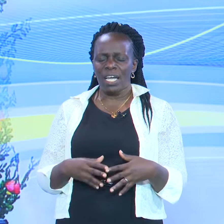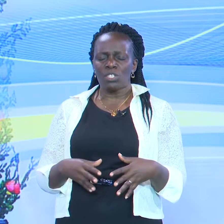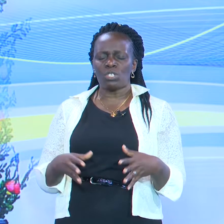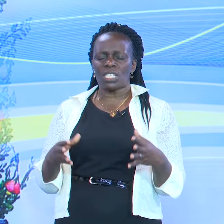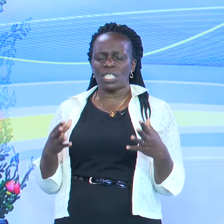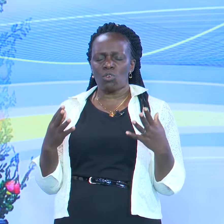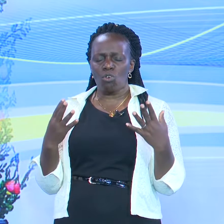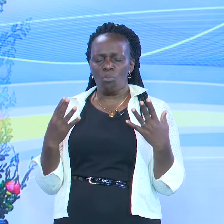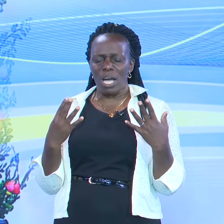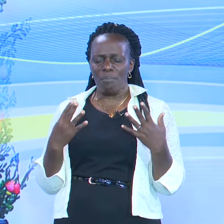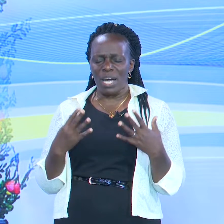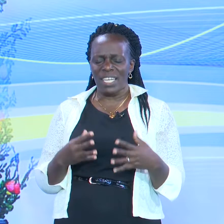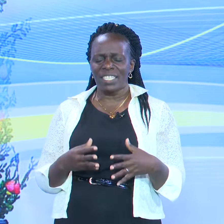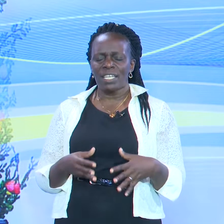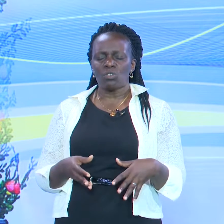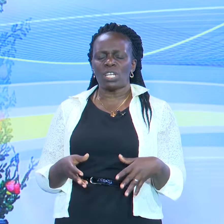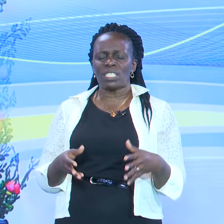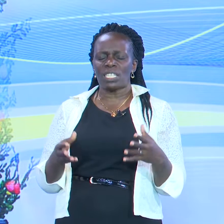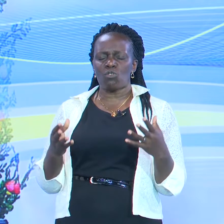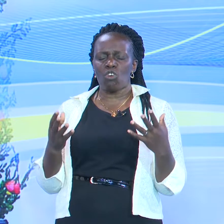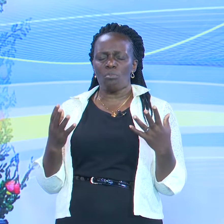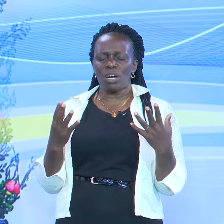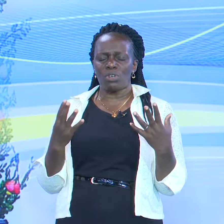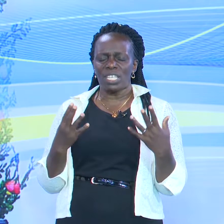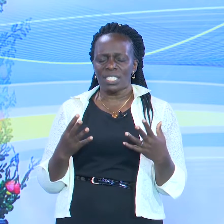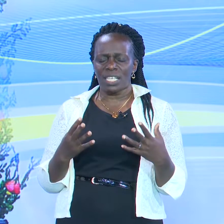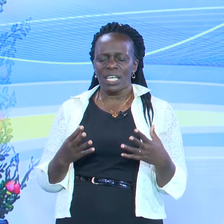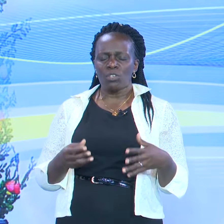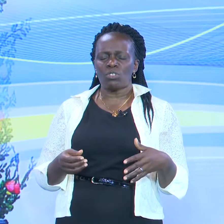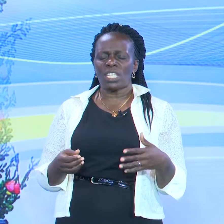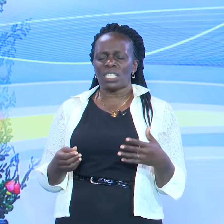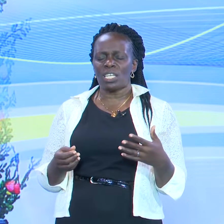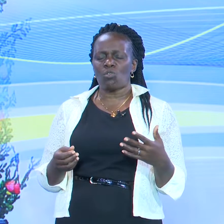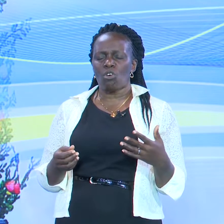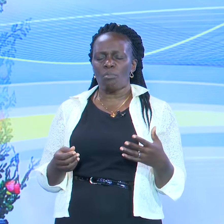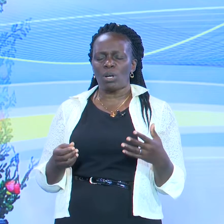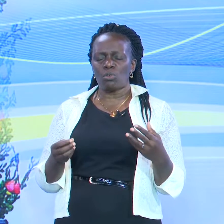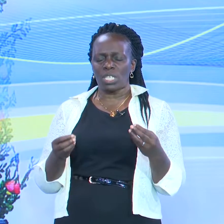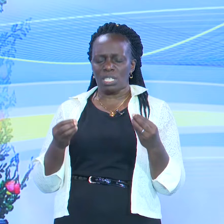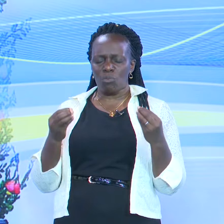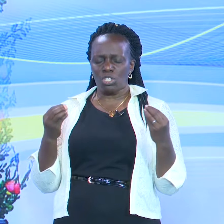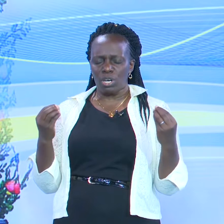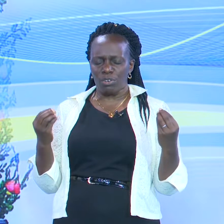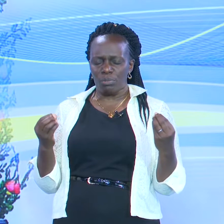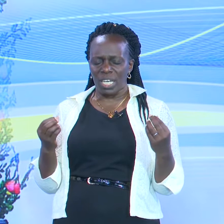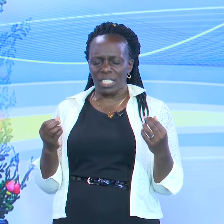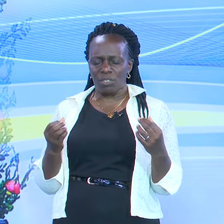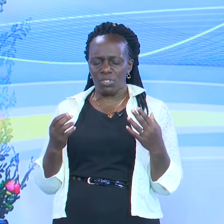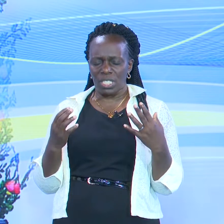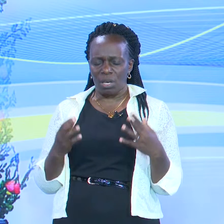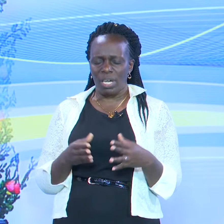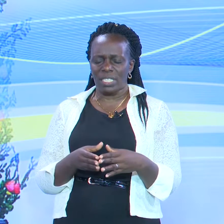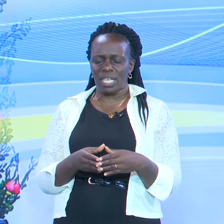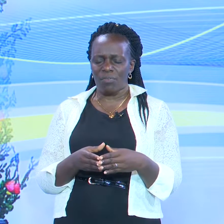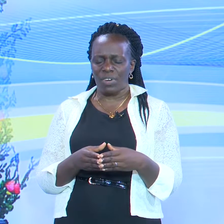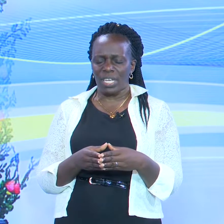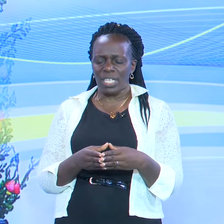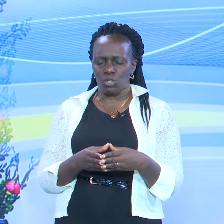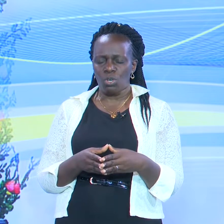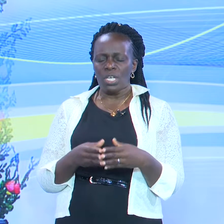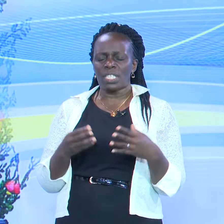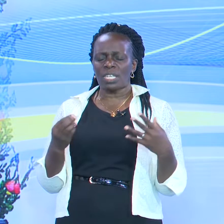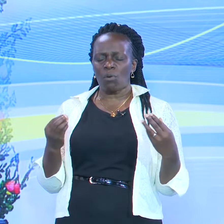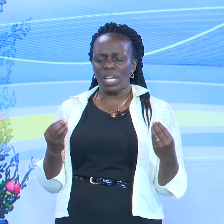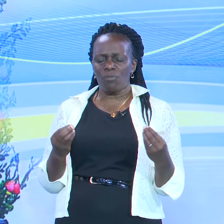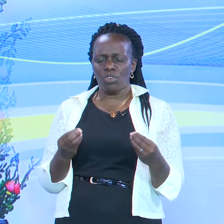Bwana. Tunazidi kuomba amani, tunazidi kuomba ulinzi, tunazidi kuomba kuta za moto wa Roho Mtakatifu zitawale taifa